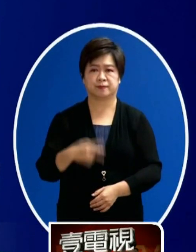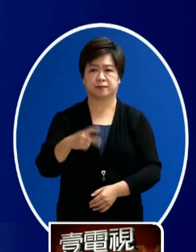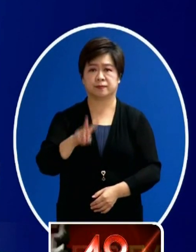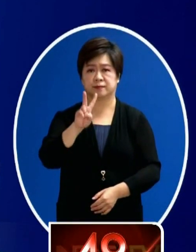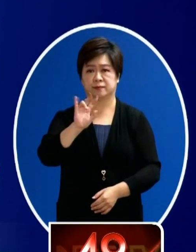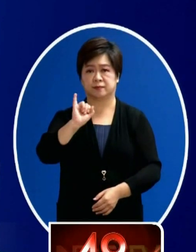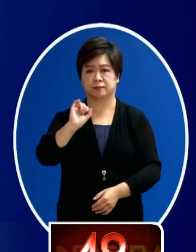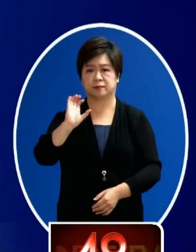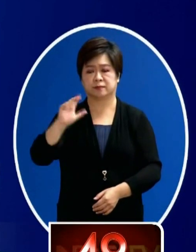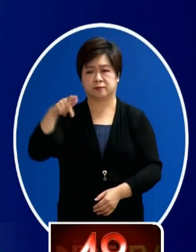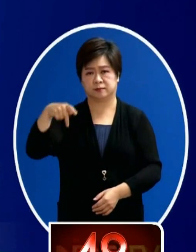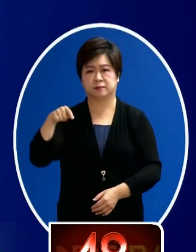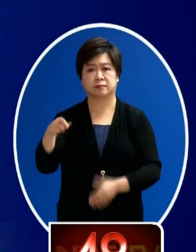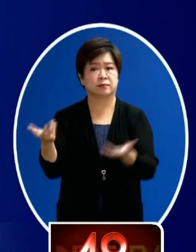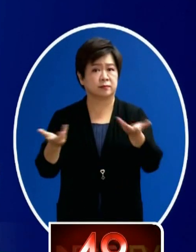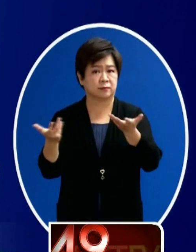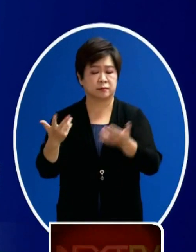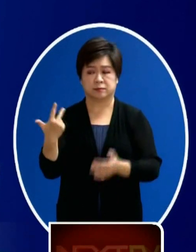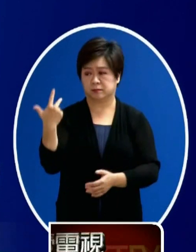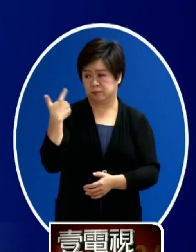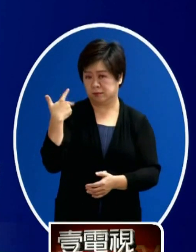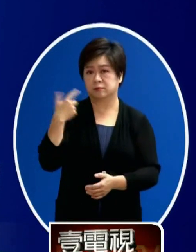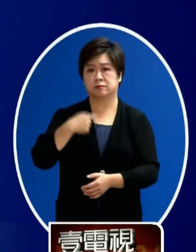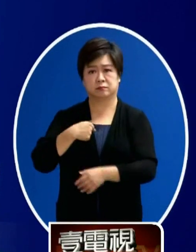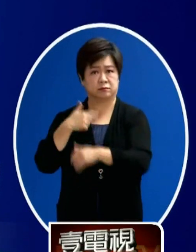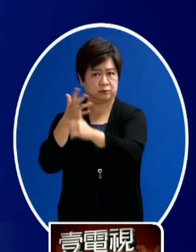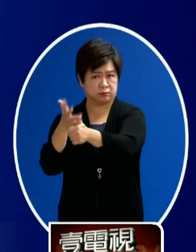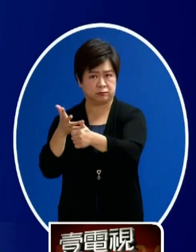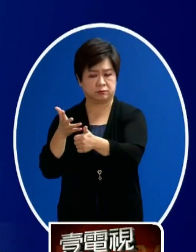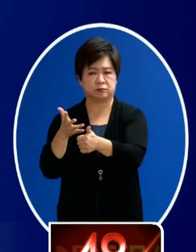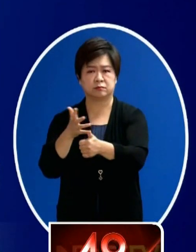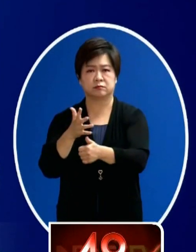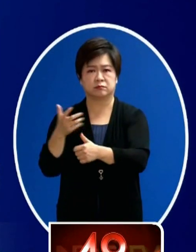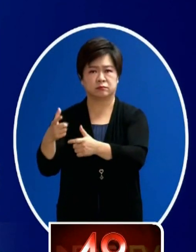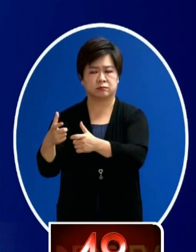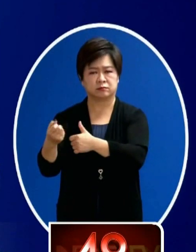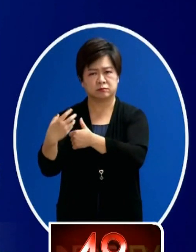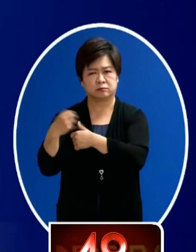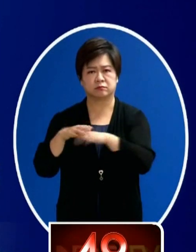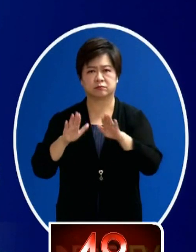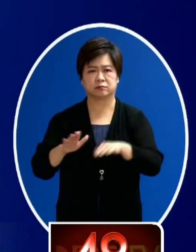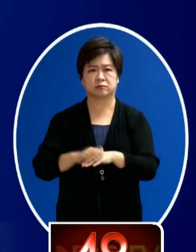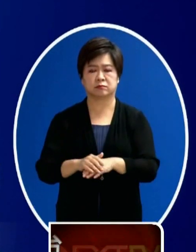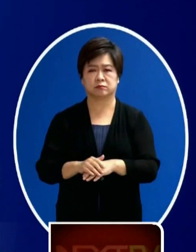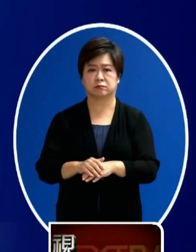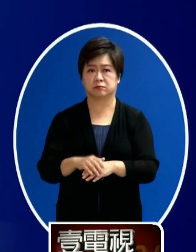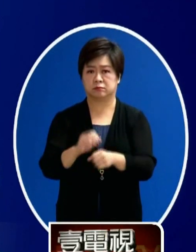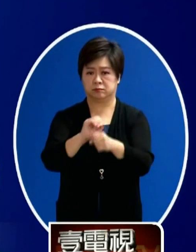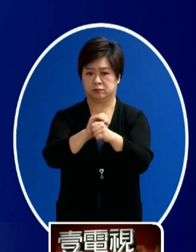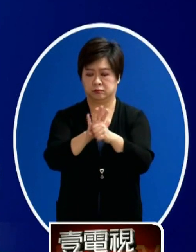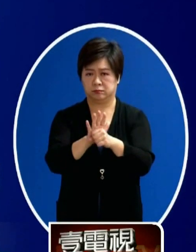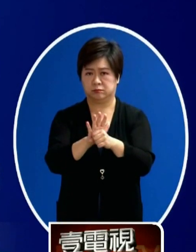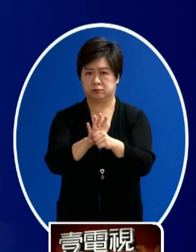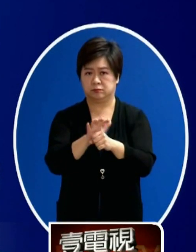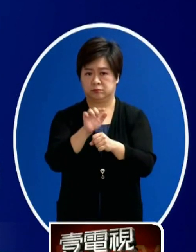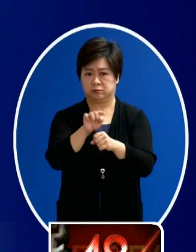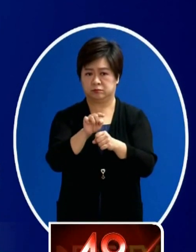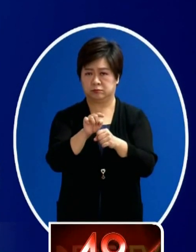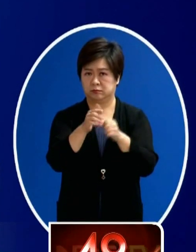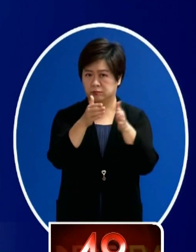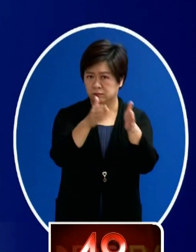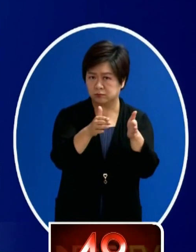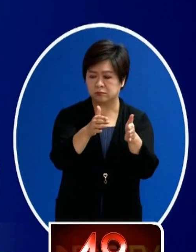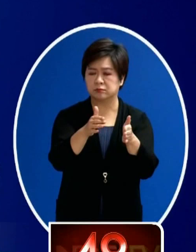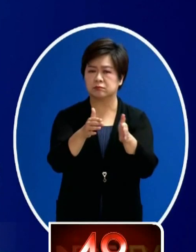年，8月8号他的家人就找他，所以请这个消防部门查